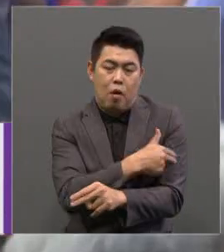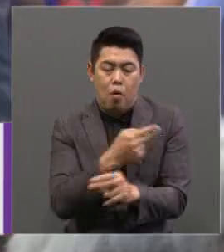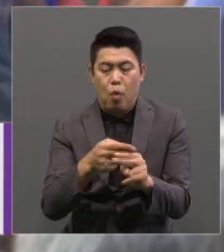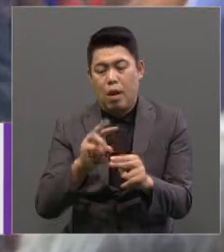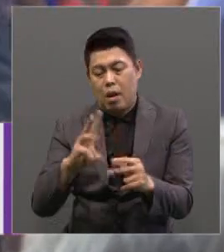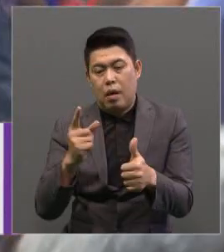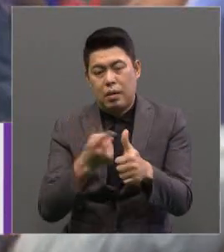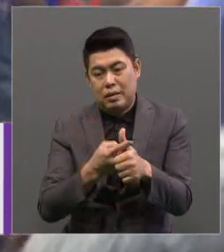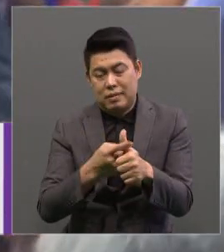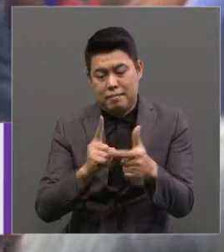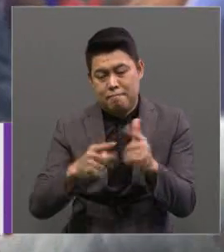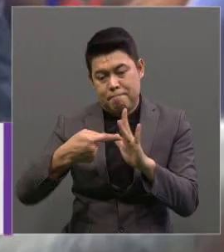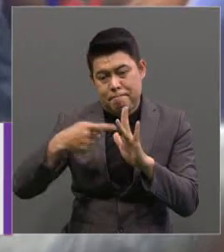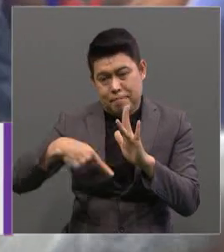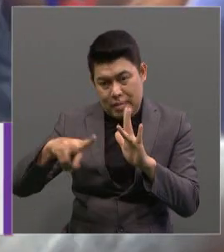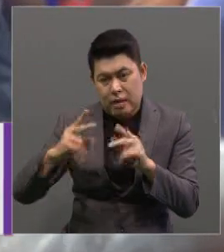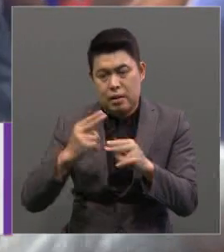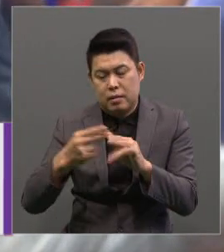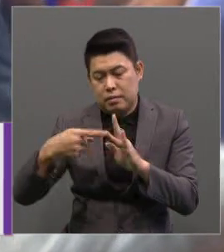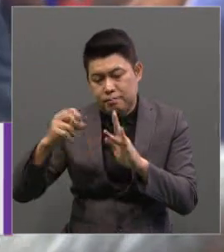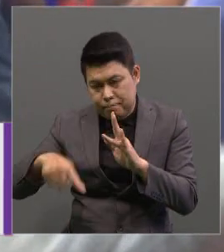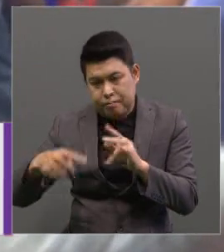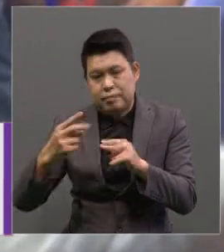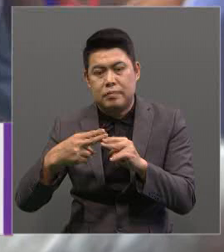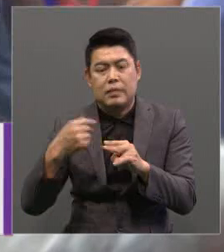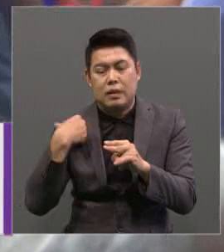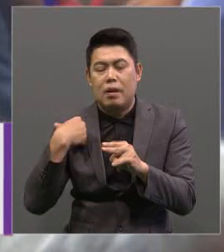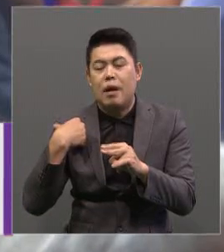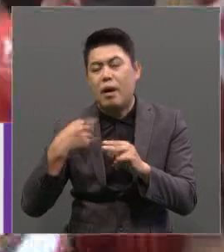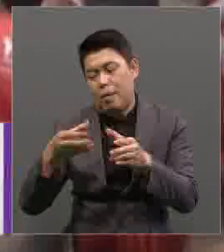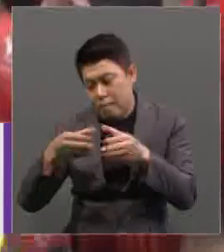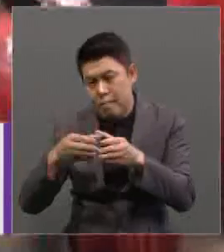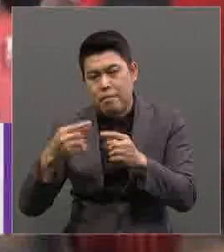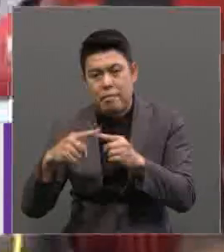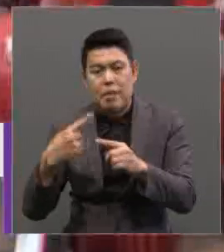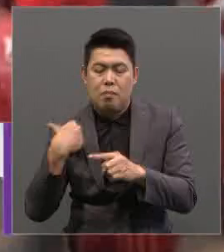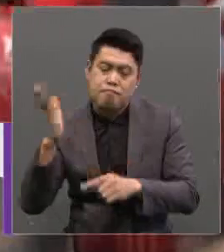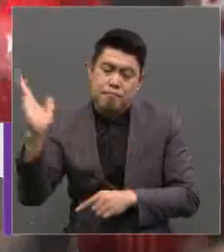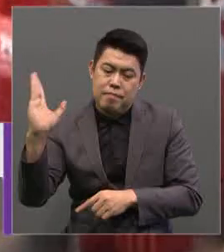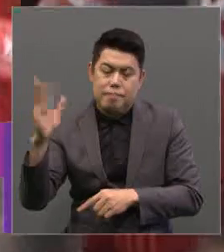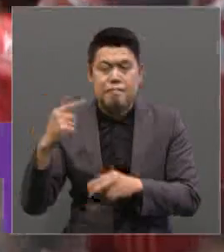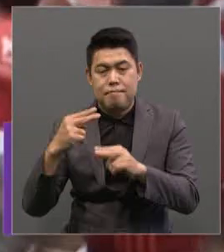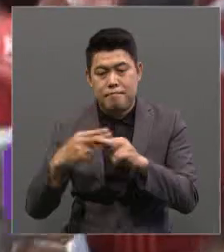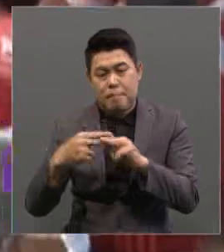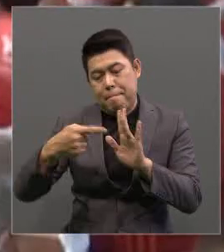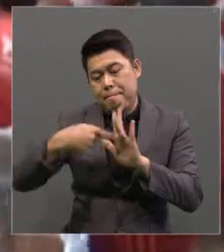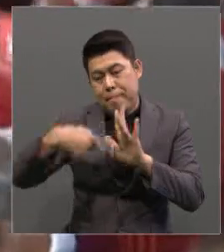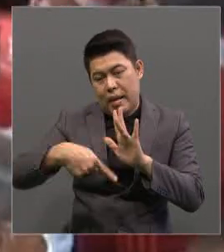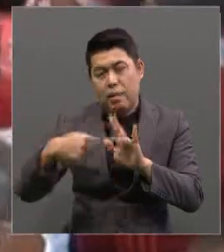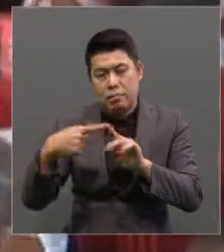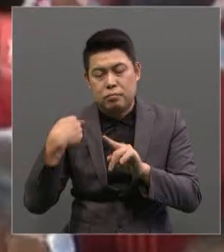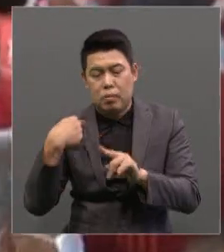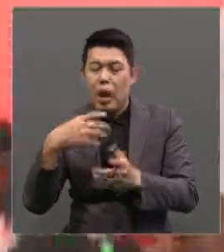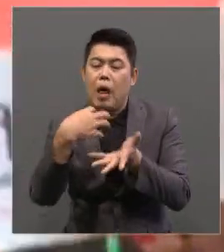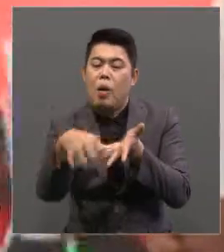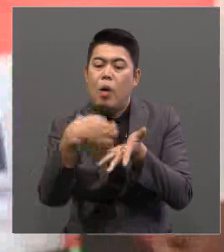ครับแล้วก็คุณแพทองธารคุณเศรษฐาคุณจตุรนฉายแสงคุณสุธรรมแสงปทุมโดยคุณอุ้งอิงแพทองธารนะครับประสัยตอ